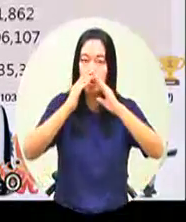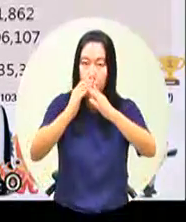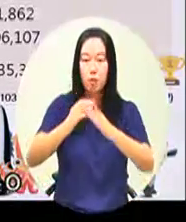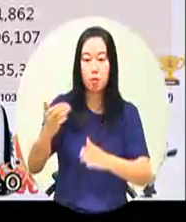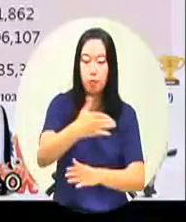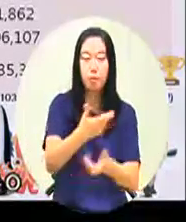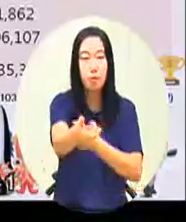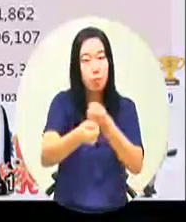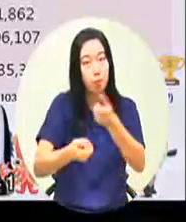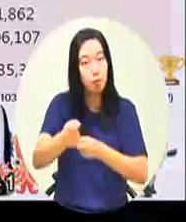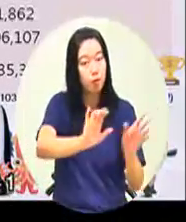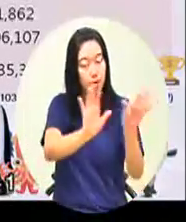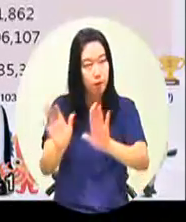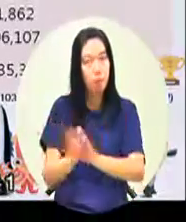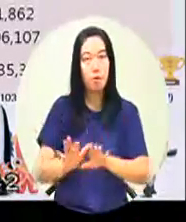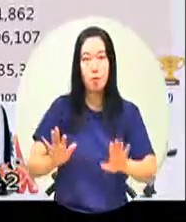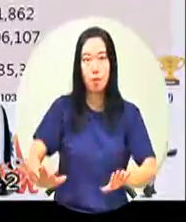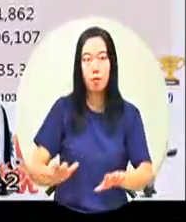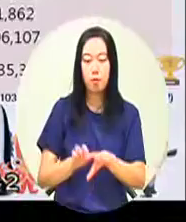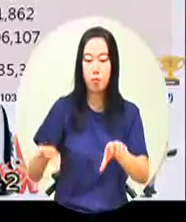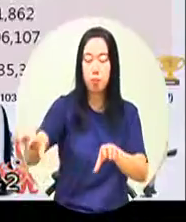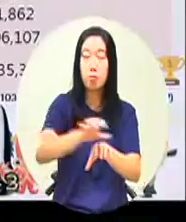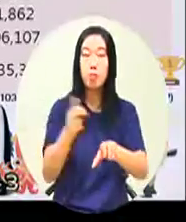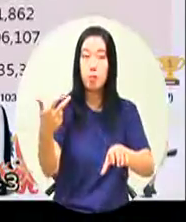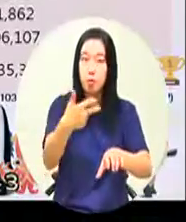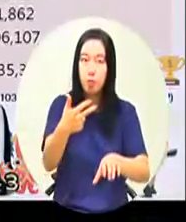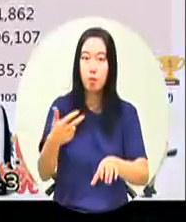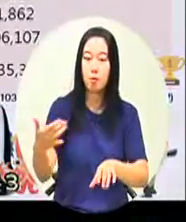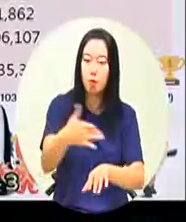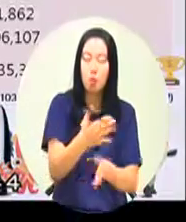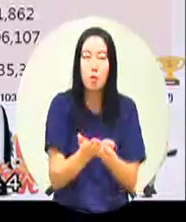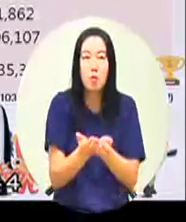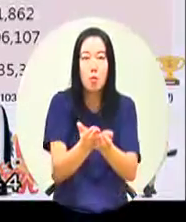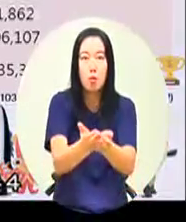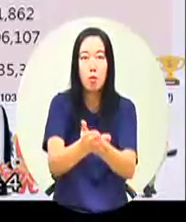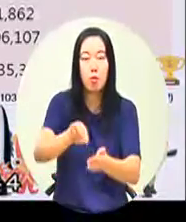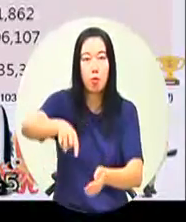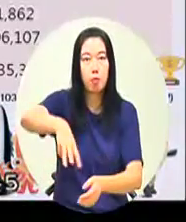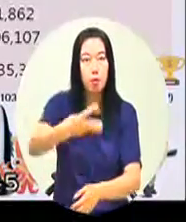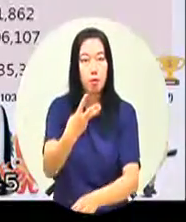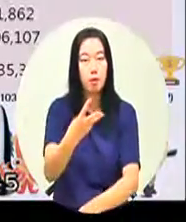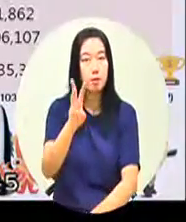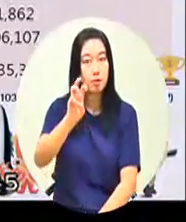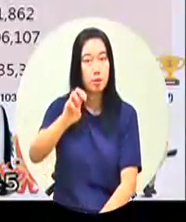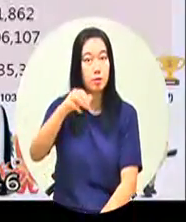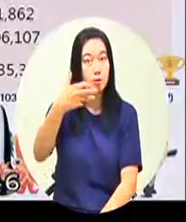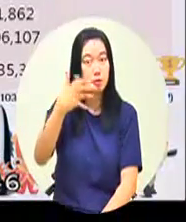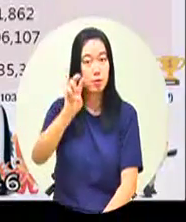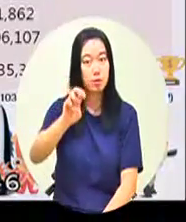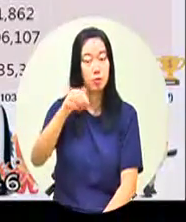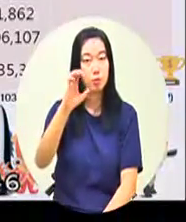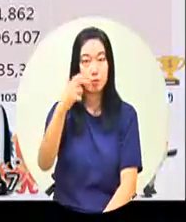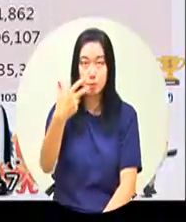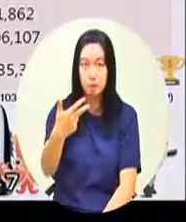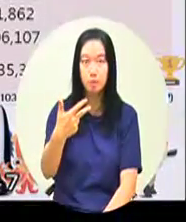分，总共有目前有7个区域会，渔船的筏数有3397艘，渔会会员数